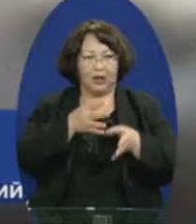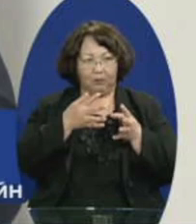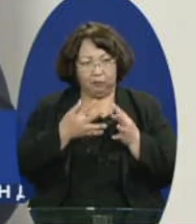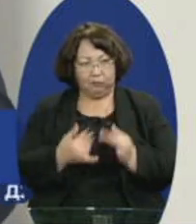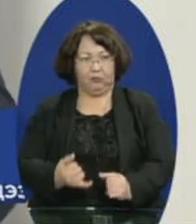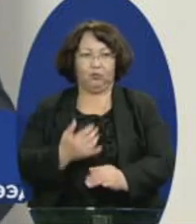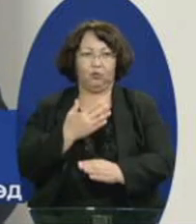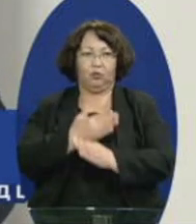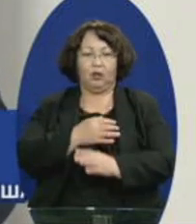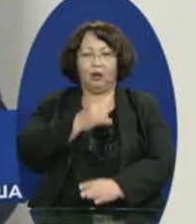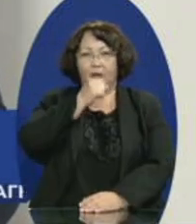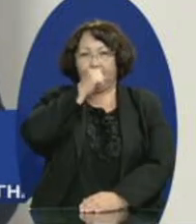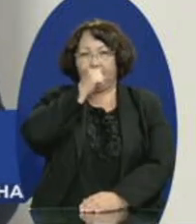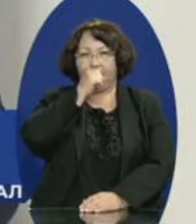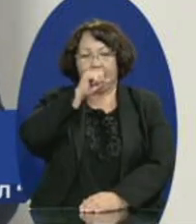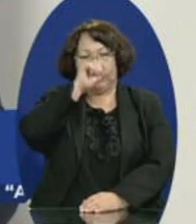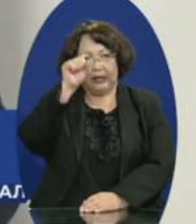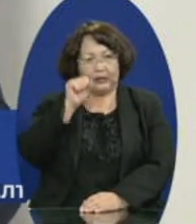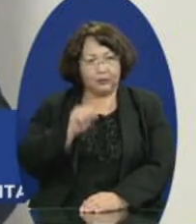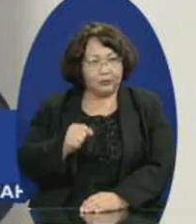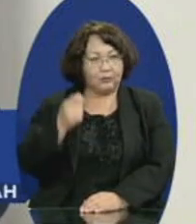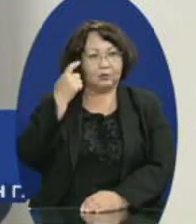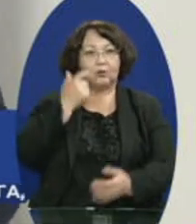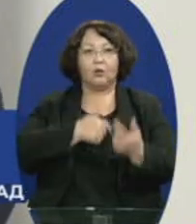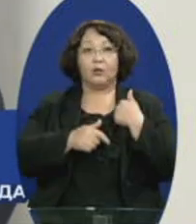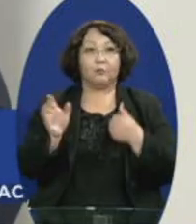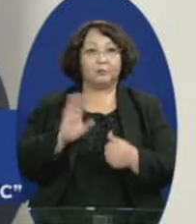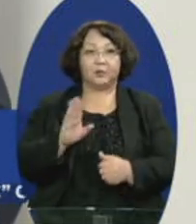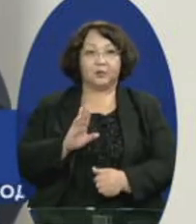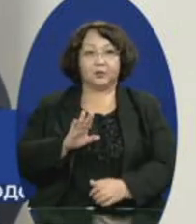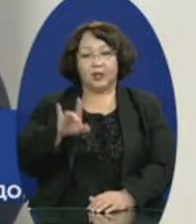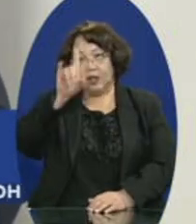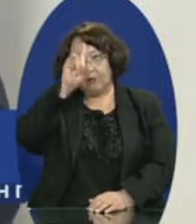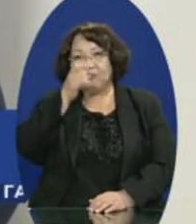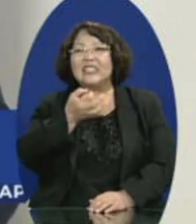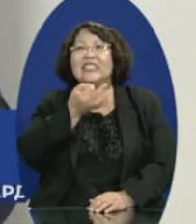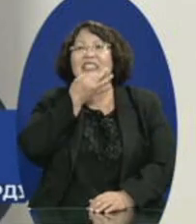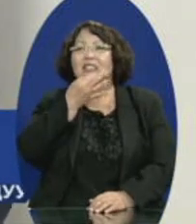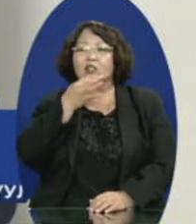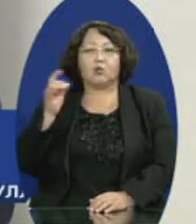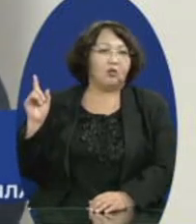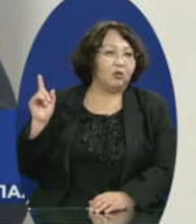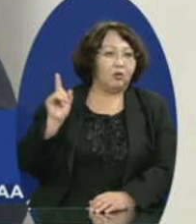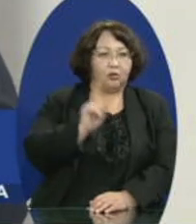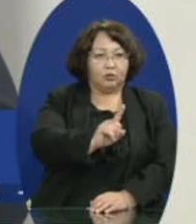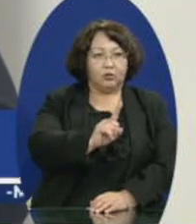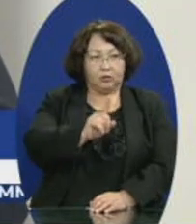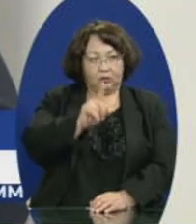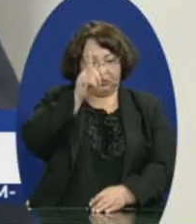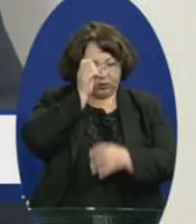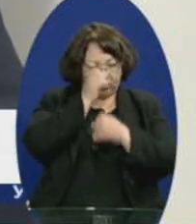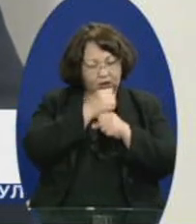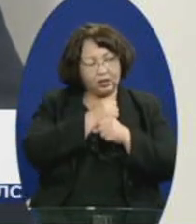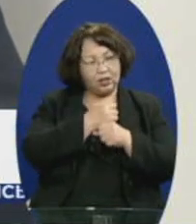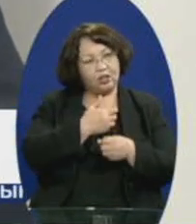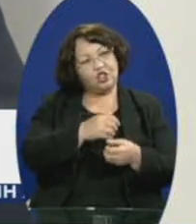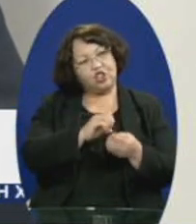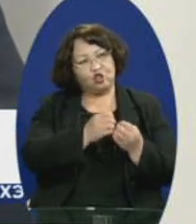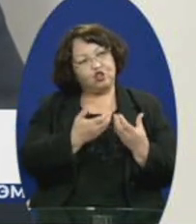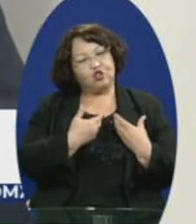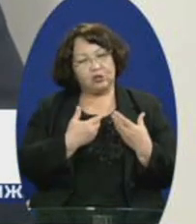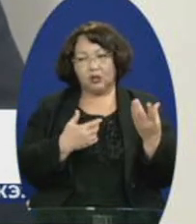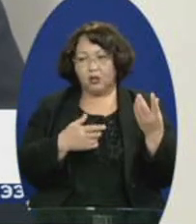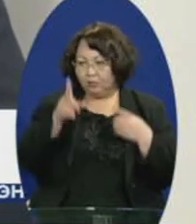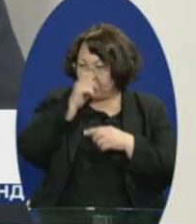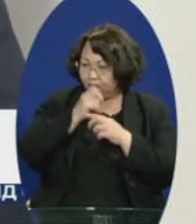нар эртэлрүүлэгт одоо хамрагддаг байх энэ зан хөвчл рүү хоолныхоо болон одоо эрүүл